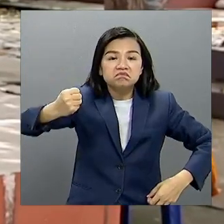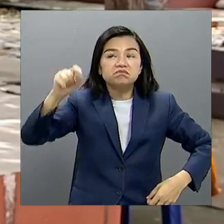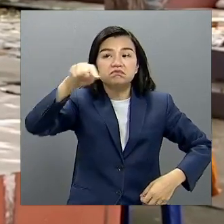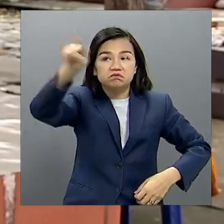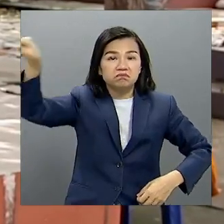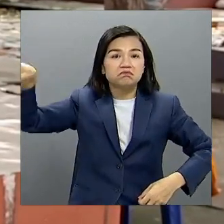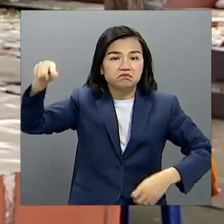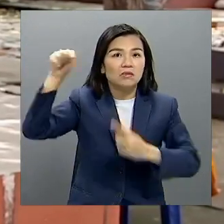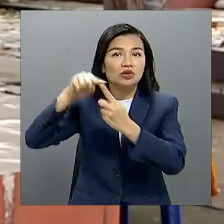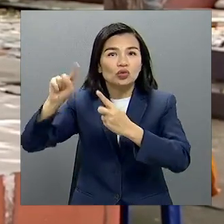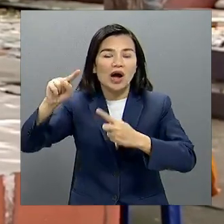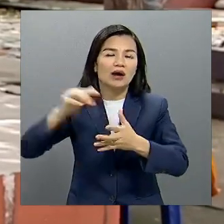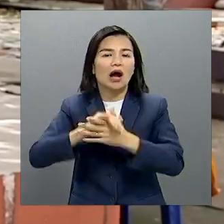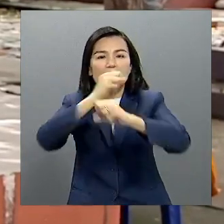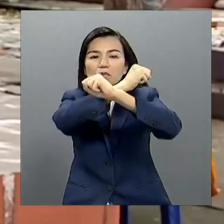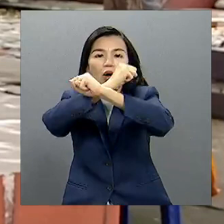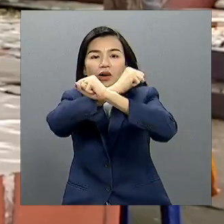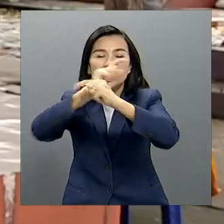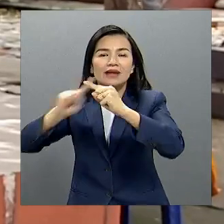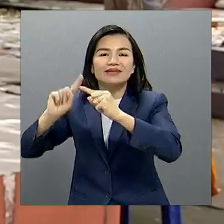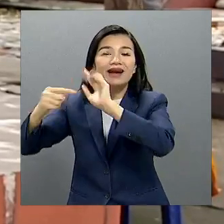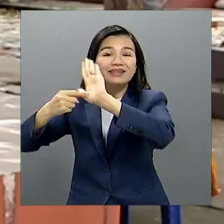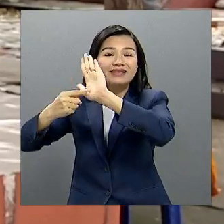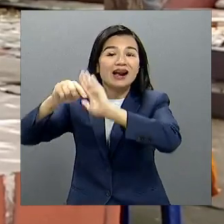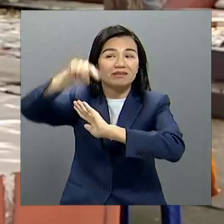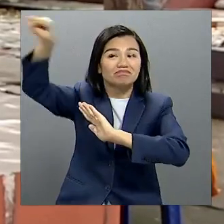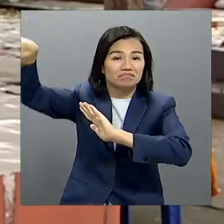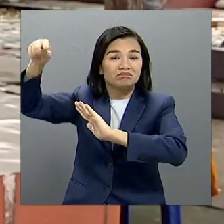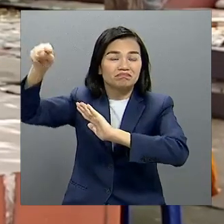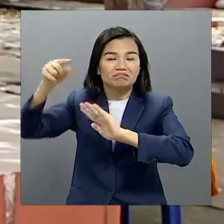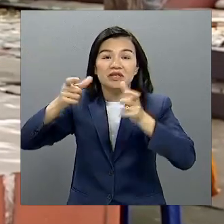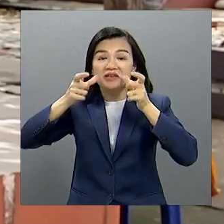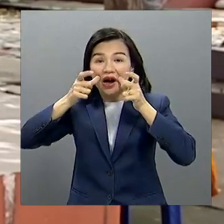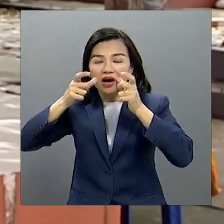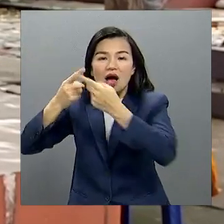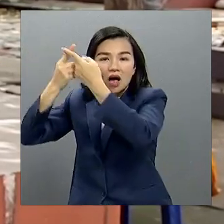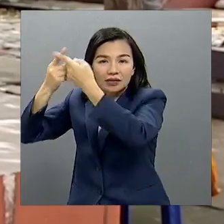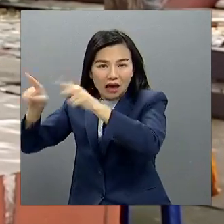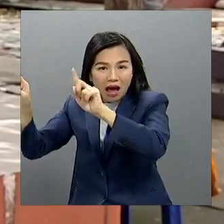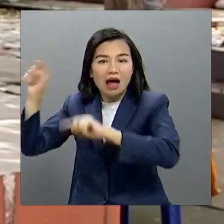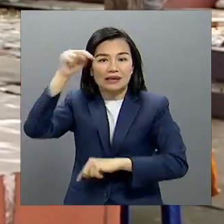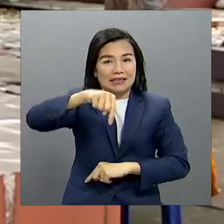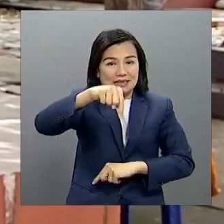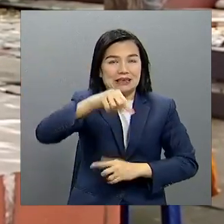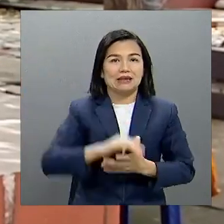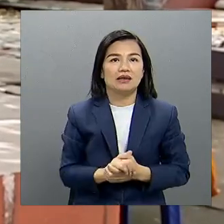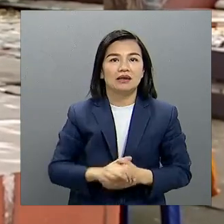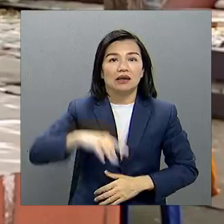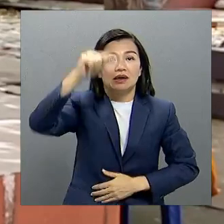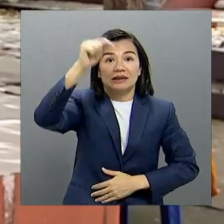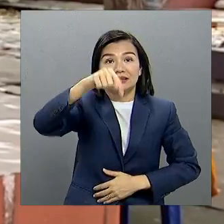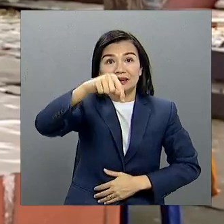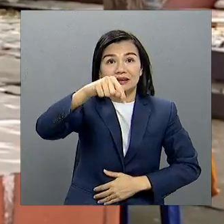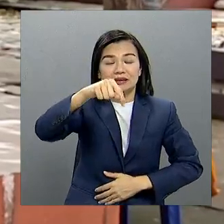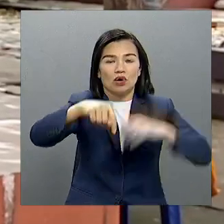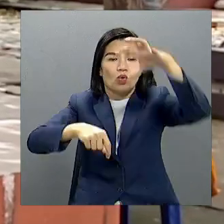กปักรักษาดูแลคุ้มครองภัยอันตรายทั้งหลายแต่ว่าหุ่นที่อยู่หน้าและด้านหลังอุ